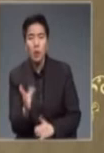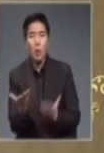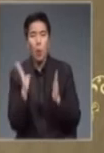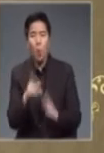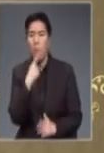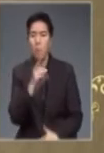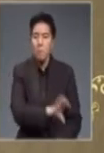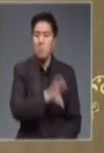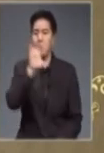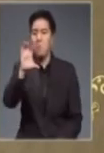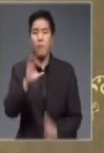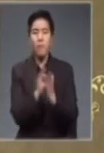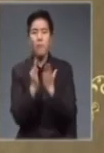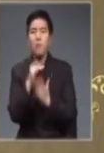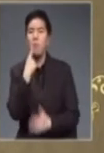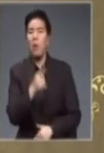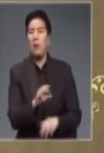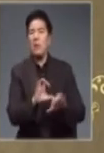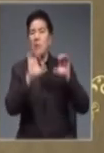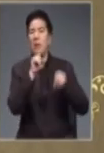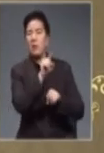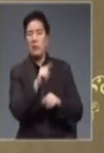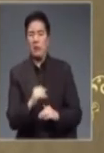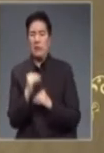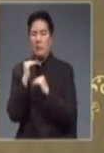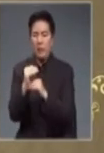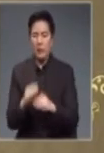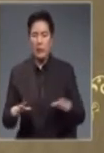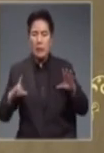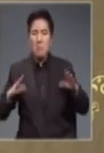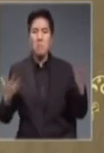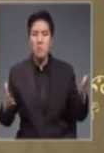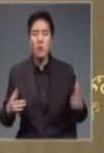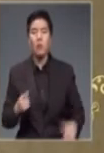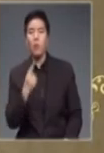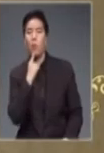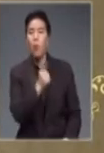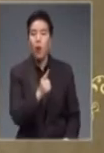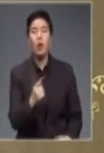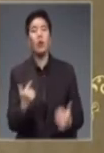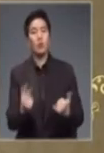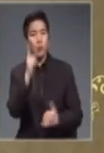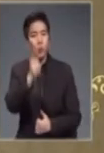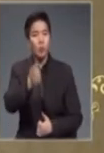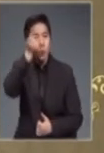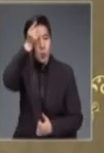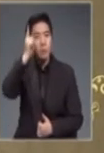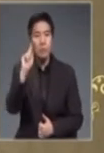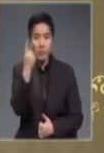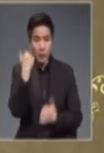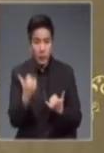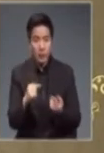การแก้ปลายเหตุเช่นเดิมประชาชนก็เลยรู้สึกว่าน่าจะดีขึ้นนะครับผมก็ไม่อยากจะบอกว่าใครผิดใครถูกนะครับมันก็คงต้องทำไป